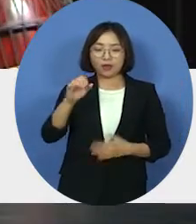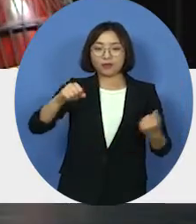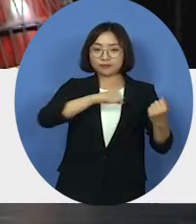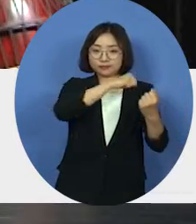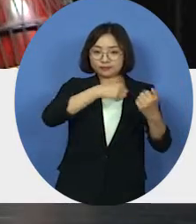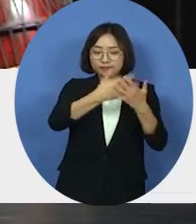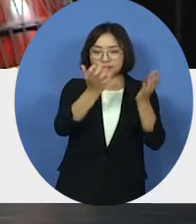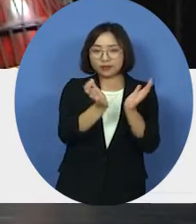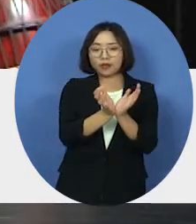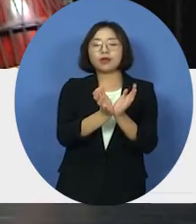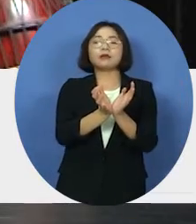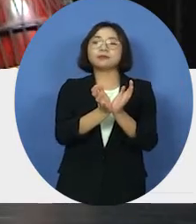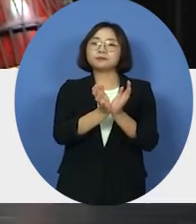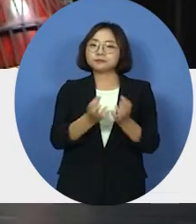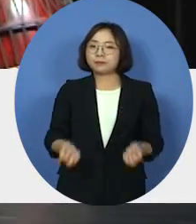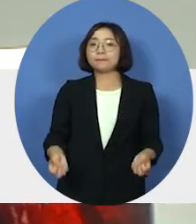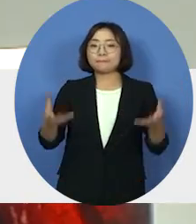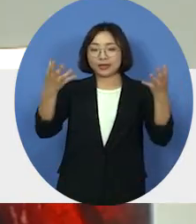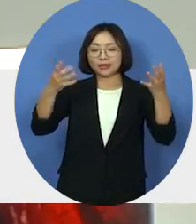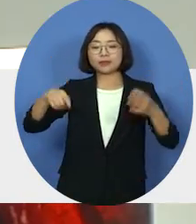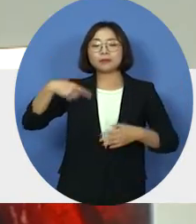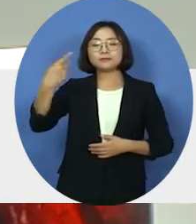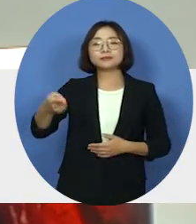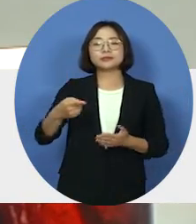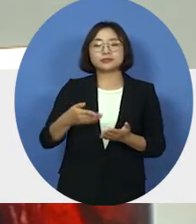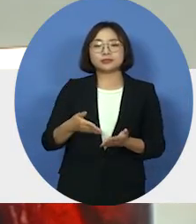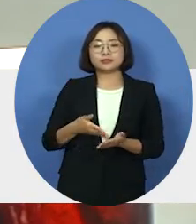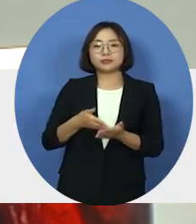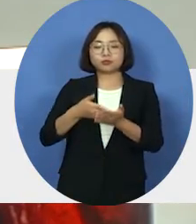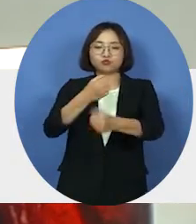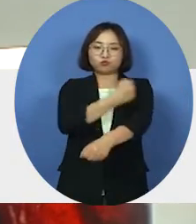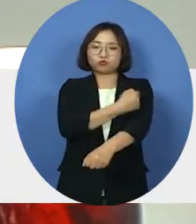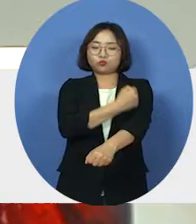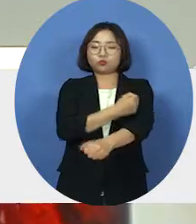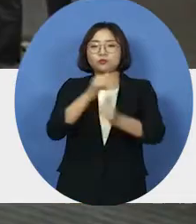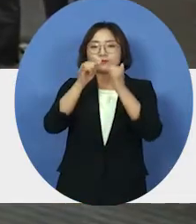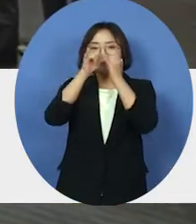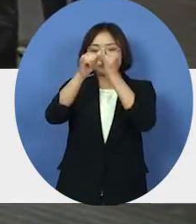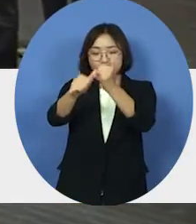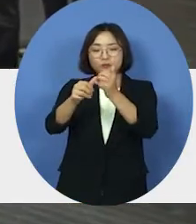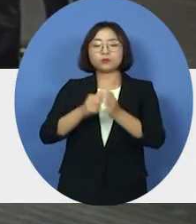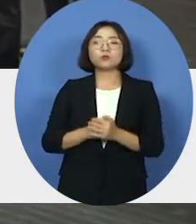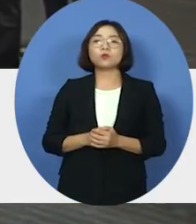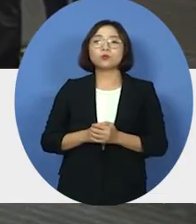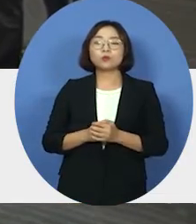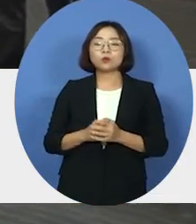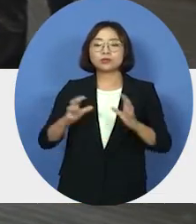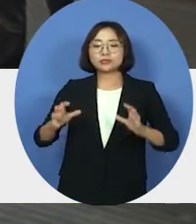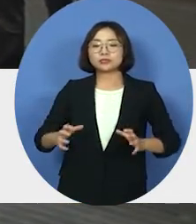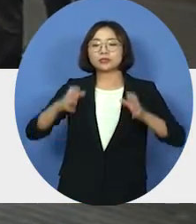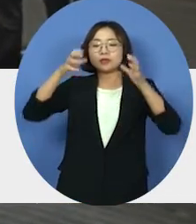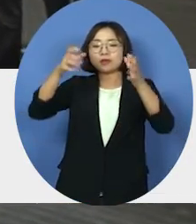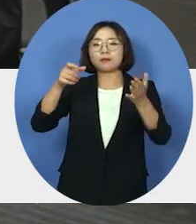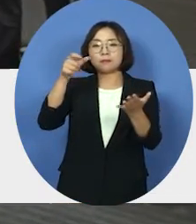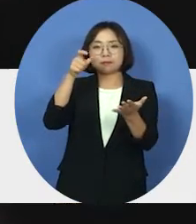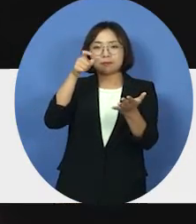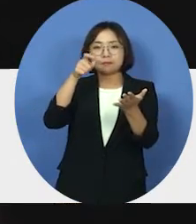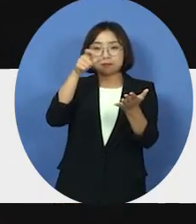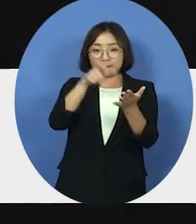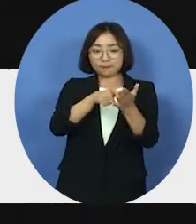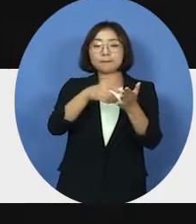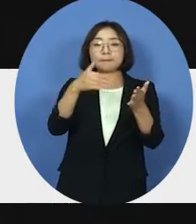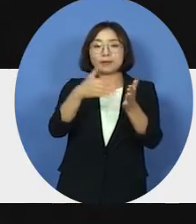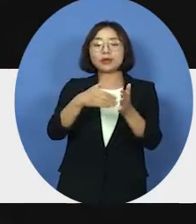충남교향악단과 연정국악원의 식전 공연을 시작으로 시정발전 유공시민표창과 세계유산 등재 후 변화된 공주의